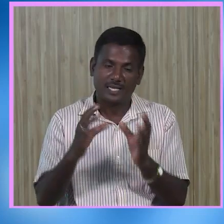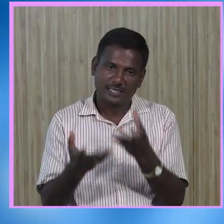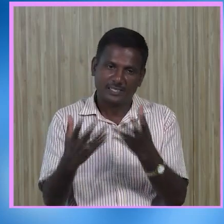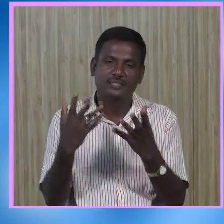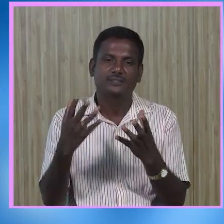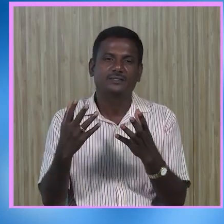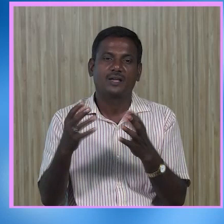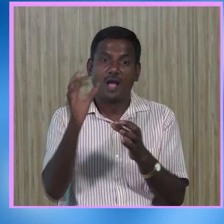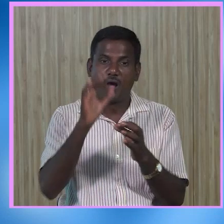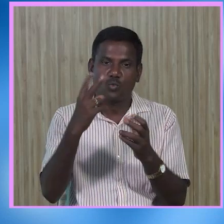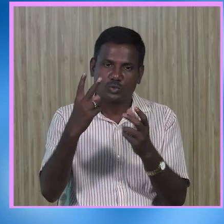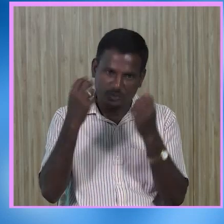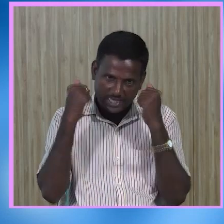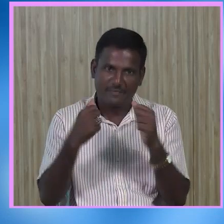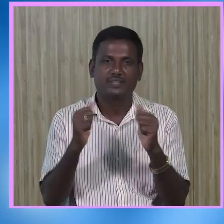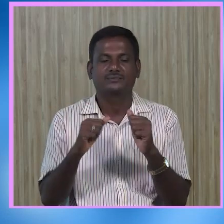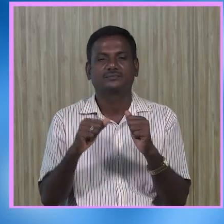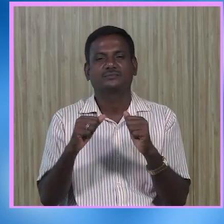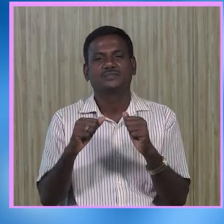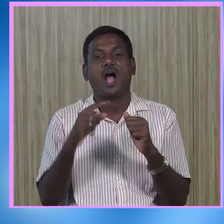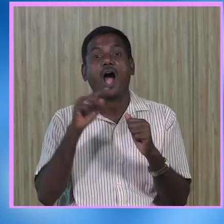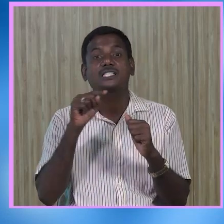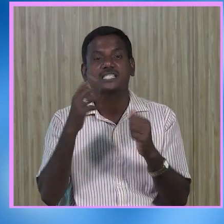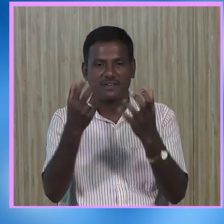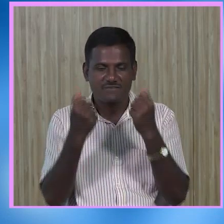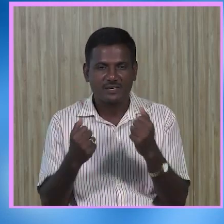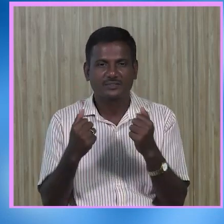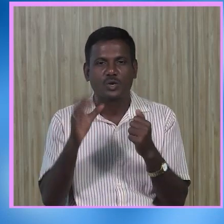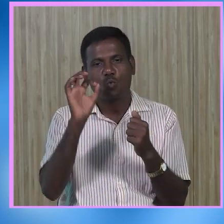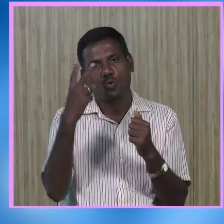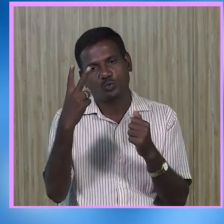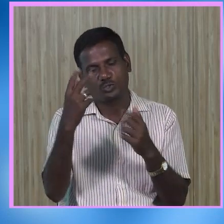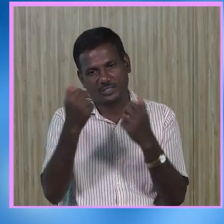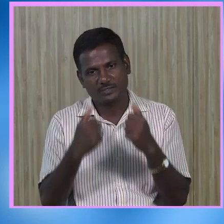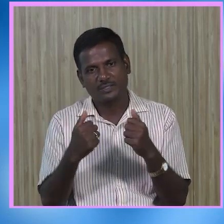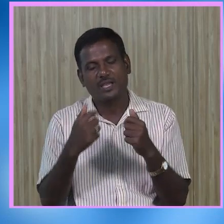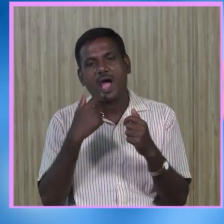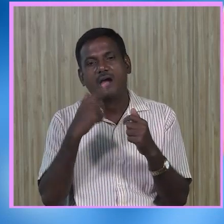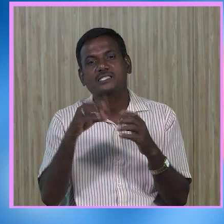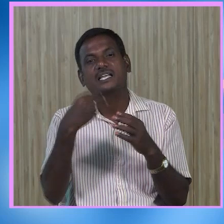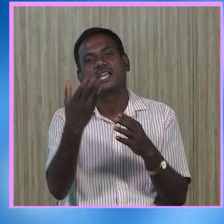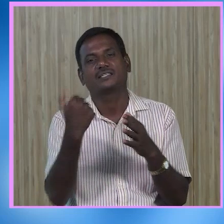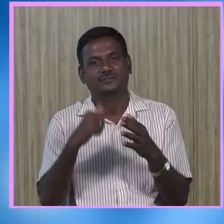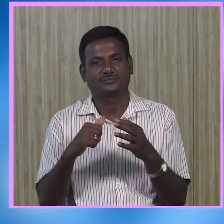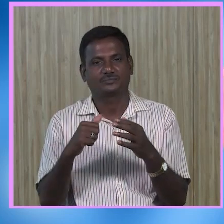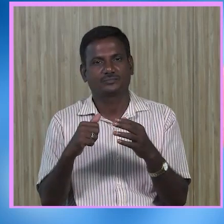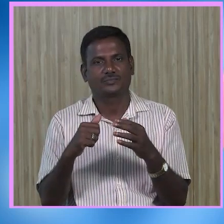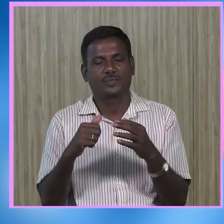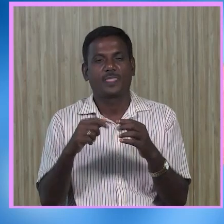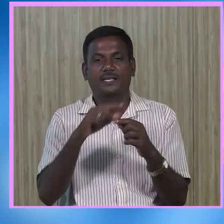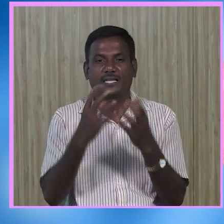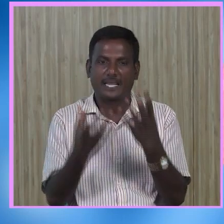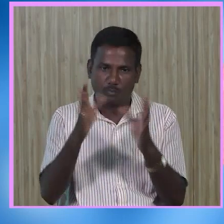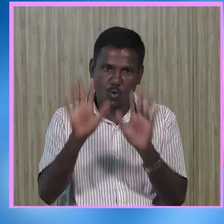எரியணும்னா ஆக்சிஜன் தேவை. அந்த ஆக்சிஜனை தரக்கூடிய பொருளுக்கு பேர் ஆக்சிகரணி. அப்போ